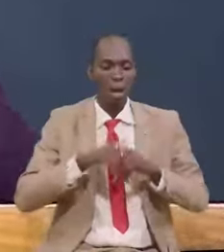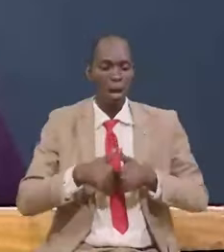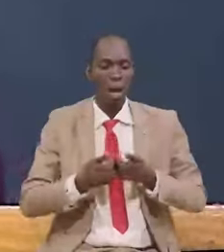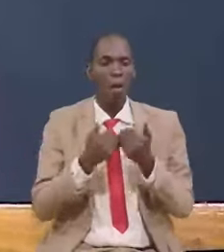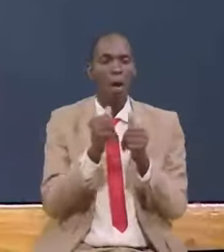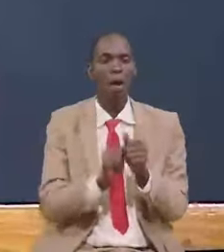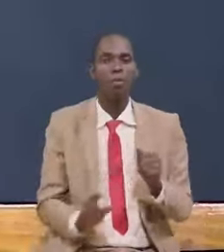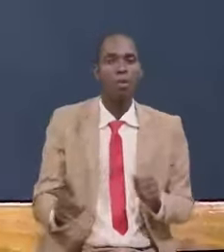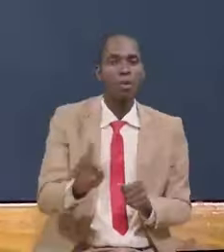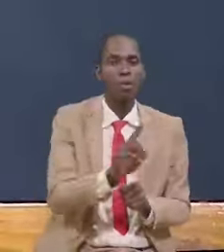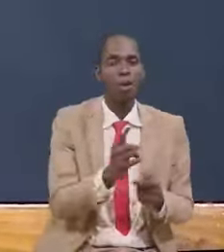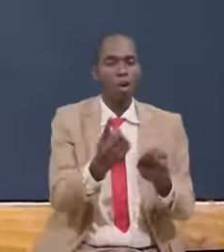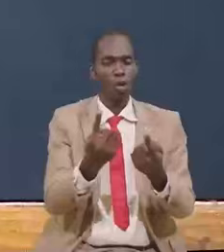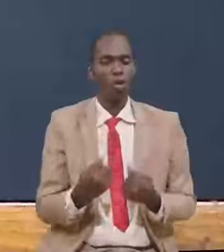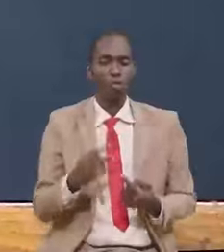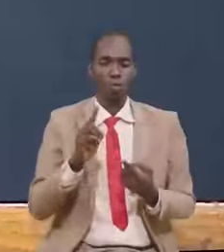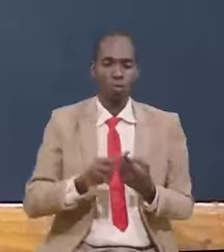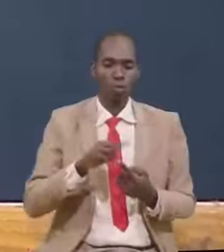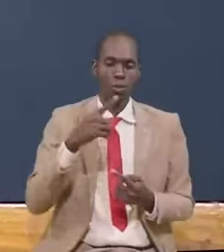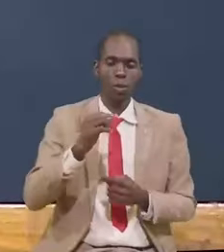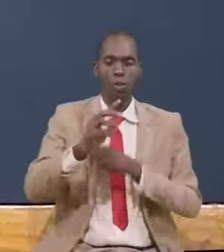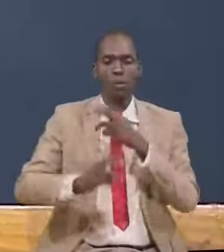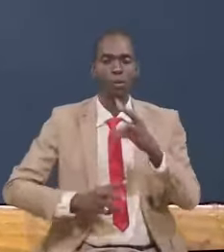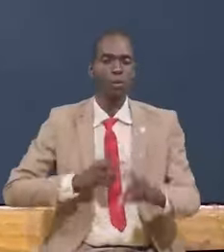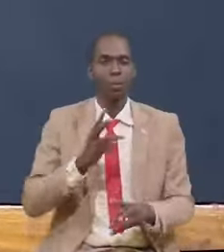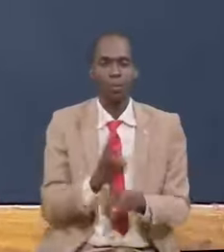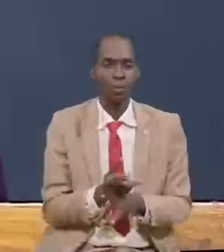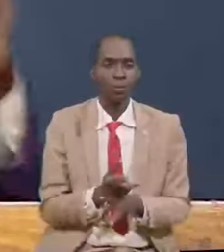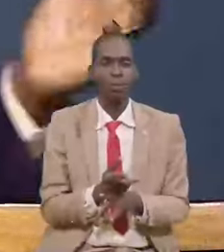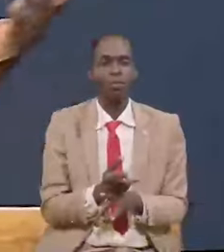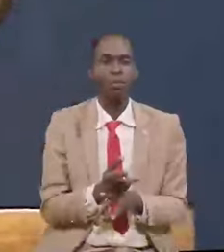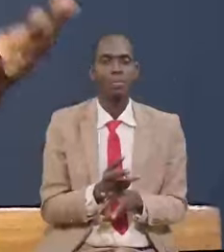C'est comme ça que tout le monde vient dans le monde.